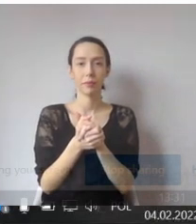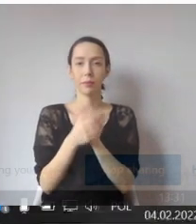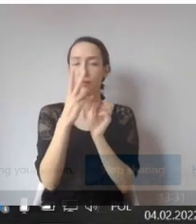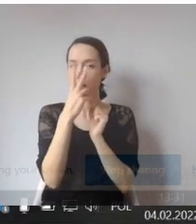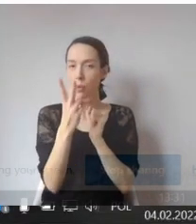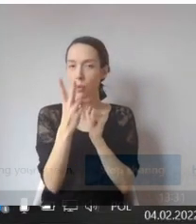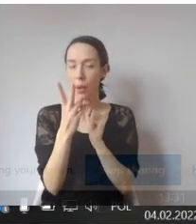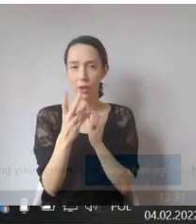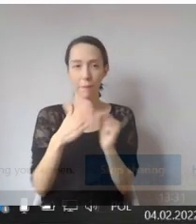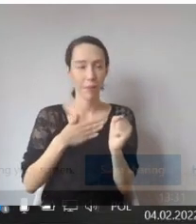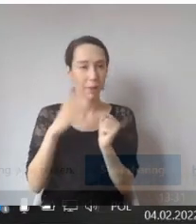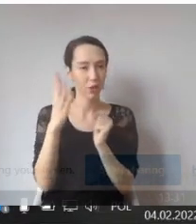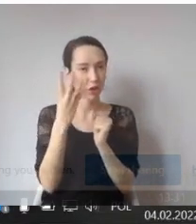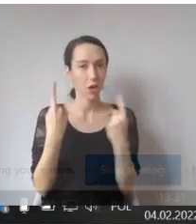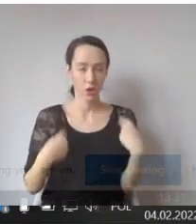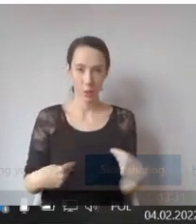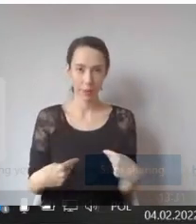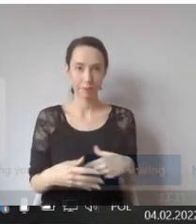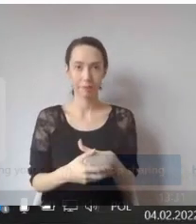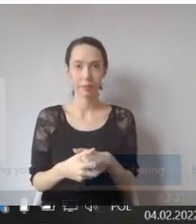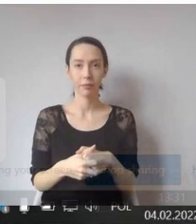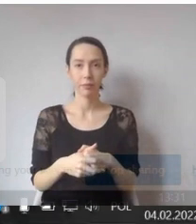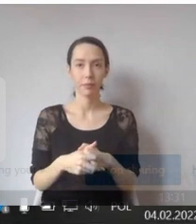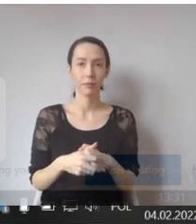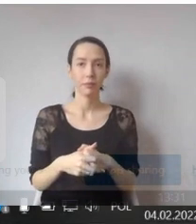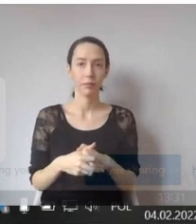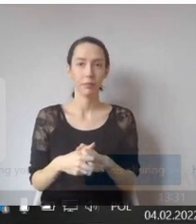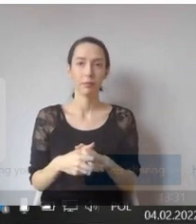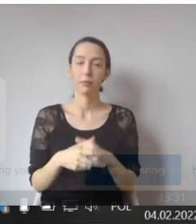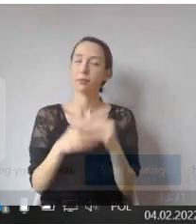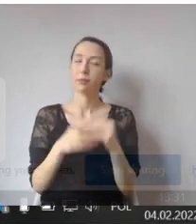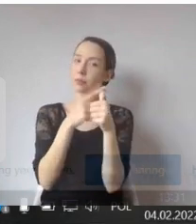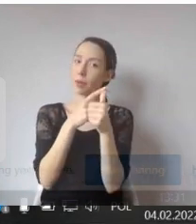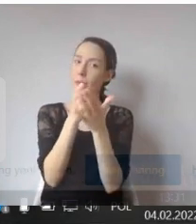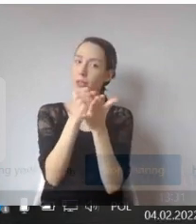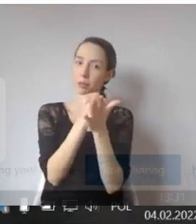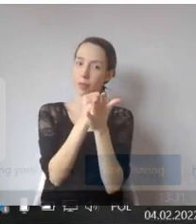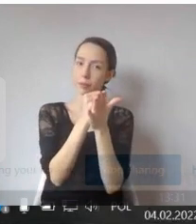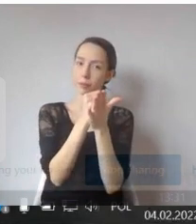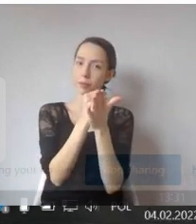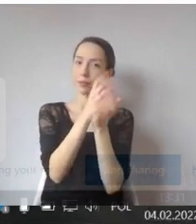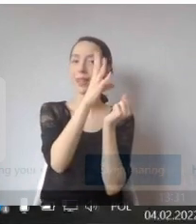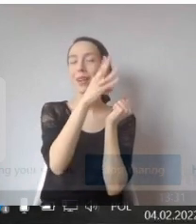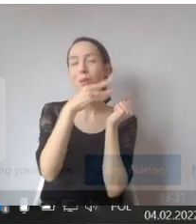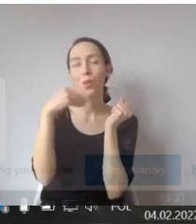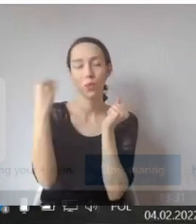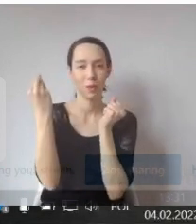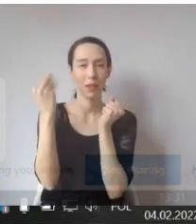Zobaczcie, mamy tutaj cztery osoby. I faktycznie, po pierwsze, ich uśmiech wydaje nam się